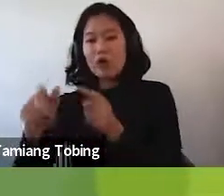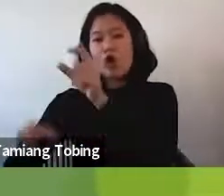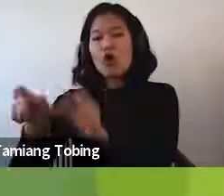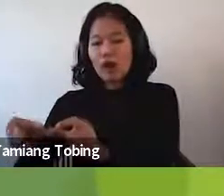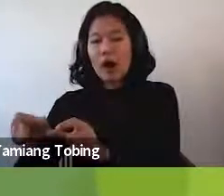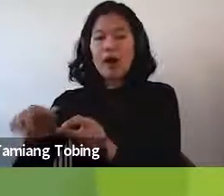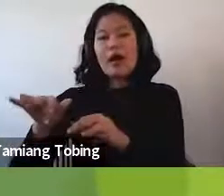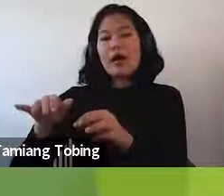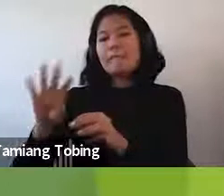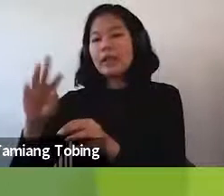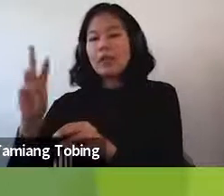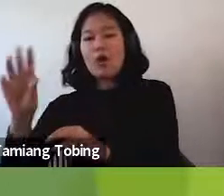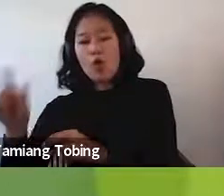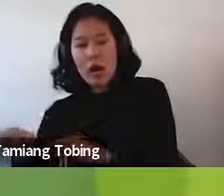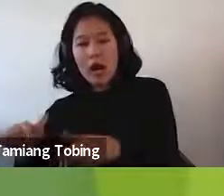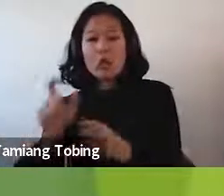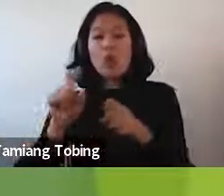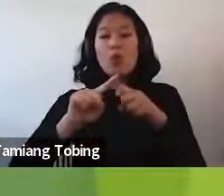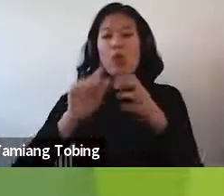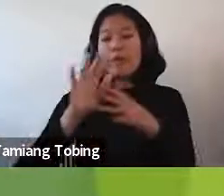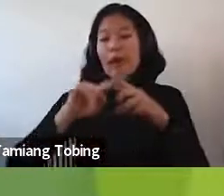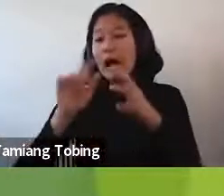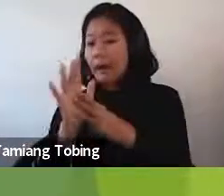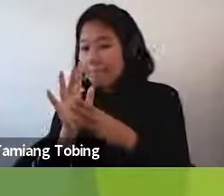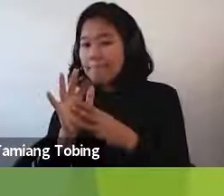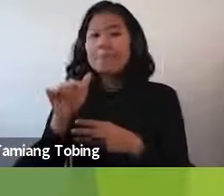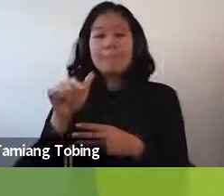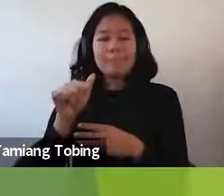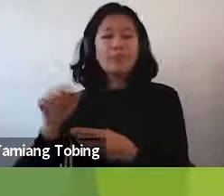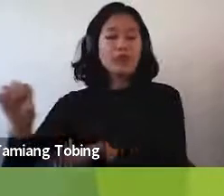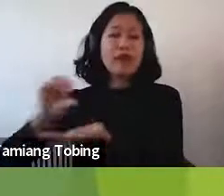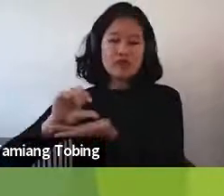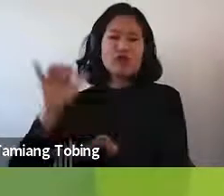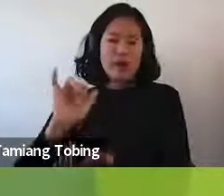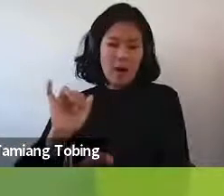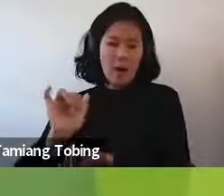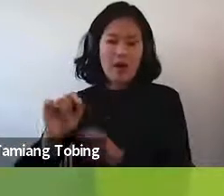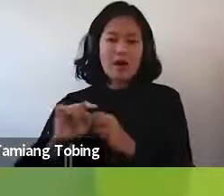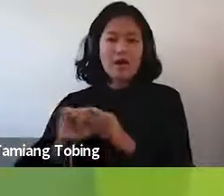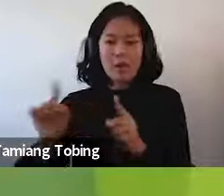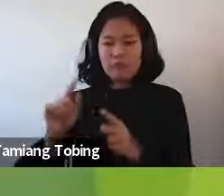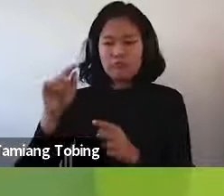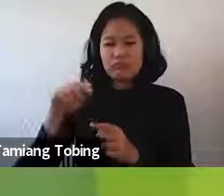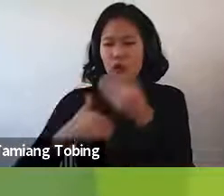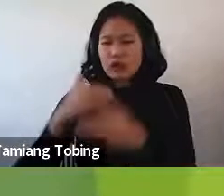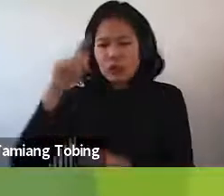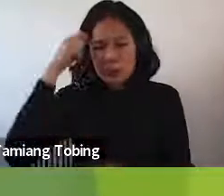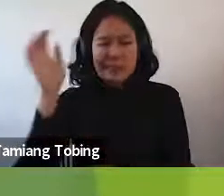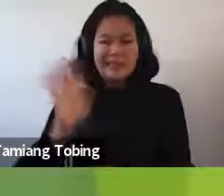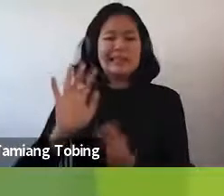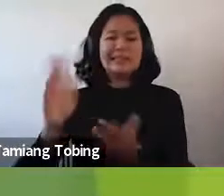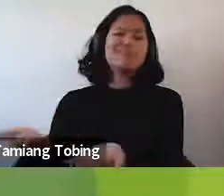dan sebagainya, oh dia buka kuliner mengerjakan 3-4 orang, itu sudah investor. Tapi ya jangan dipersulitlah PIRT-nya,